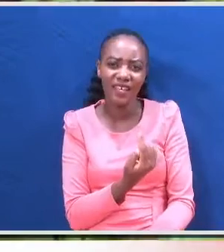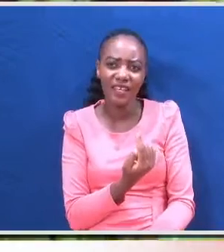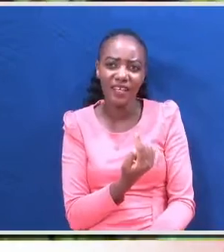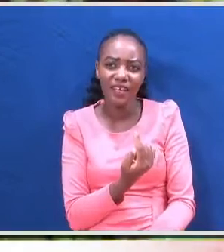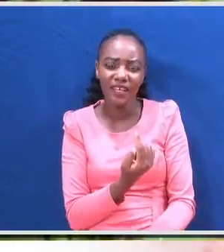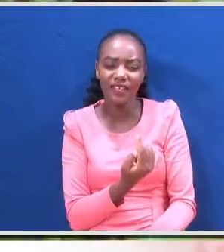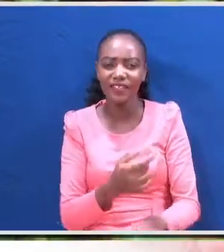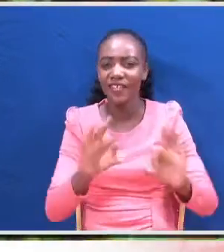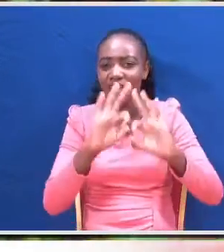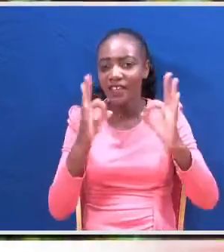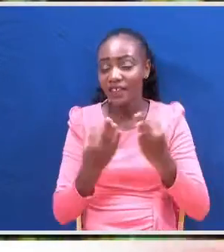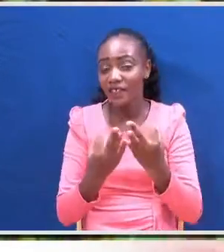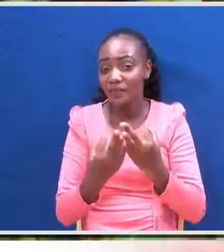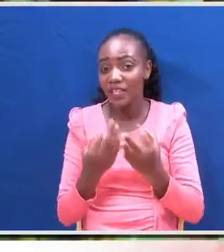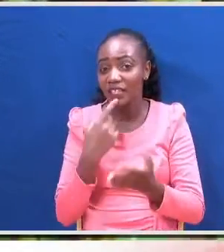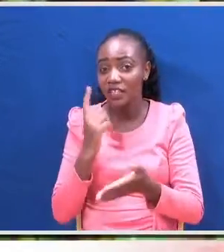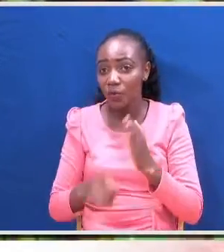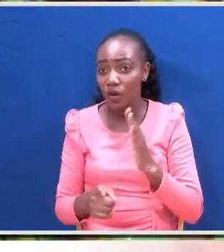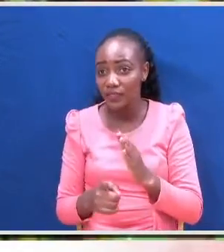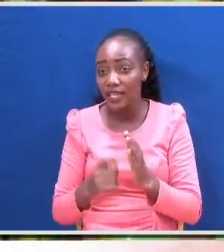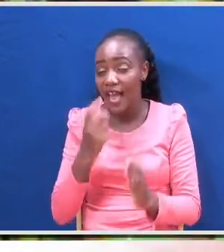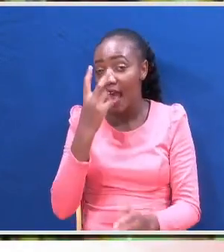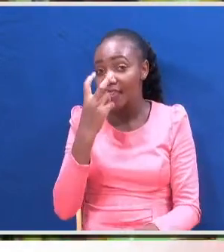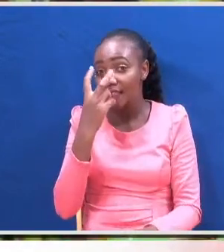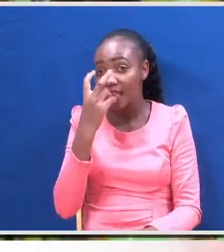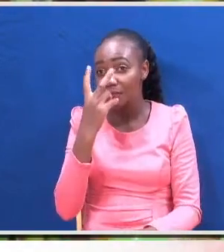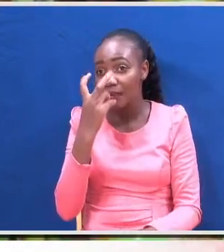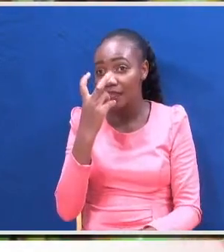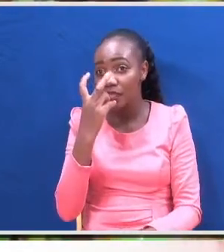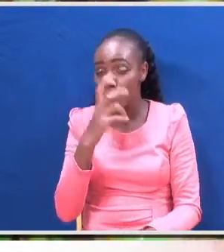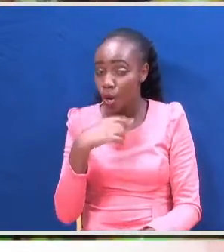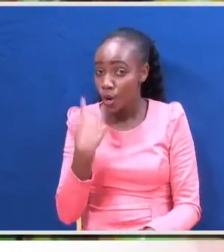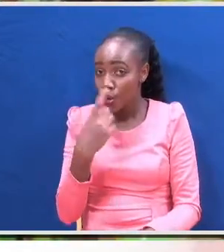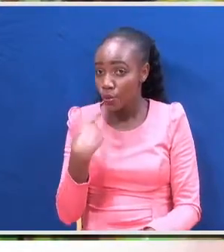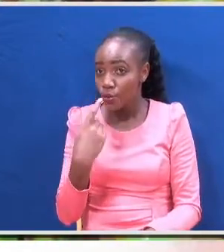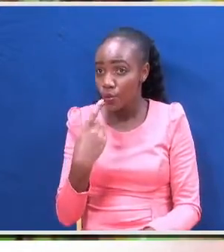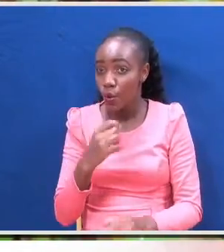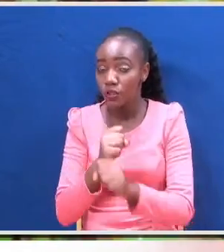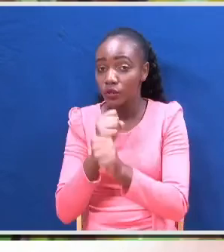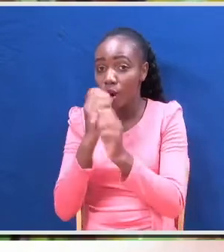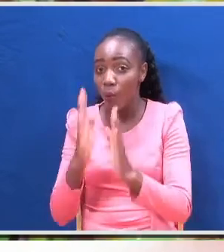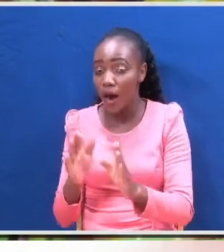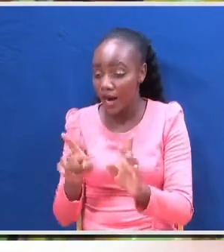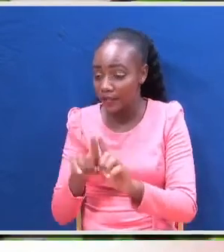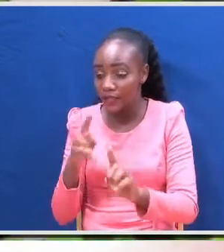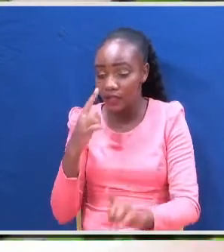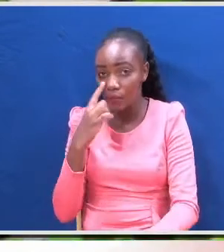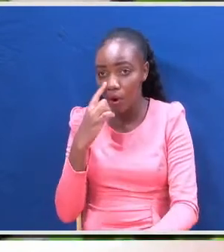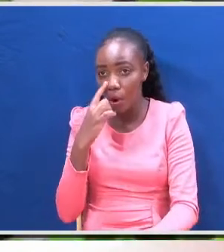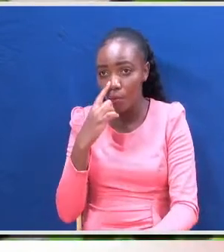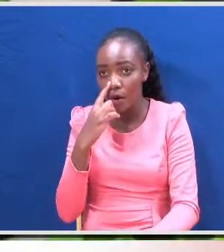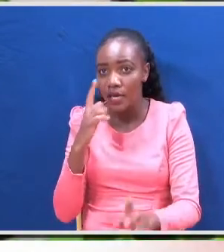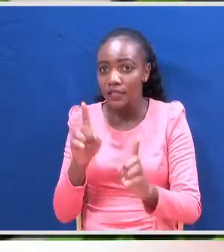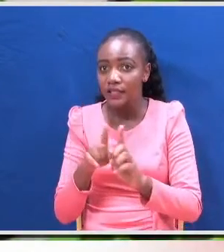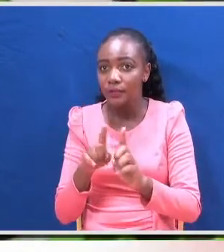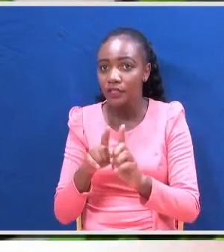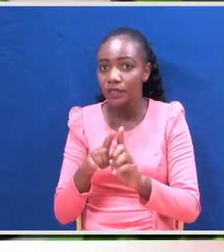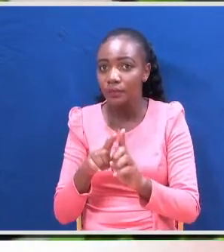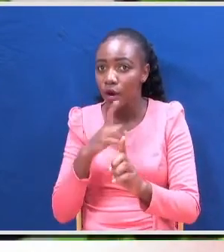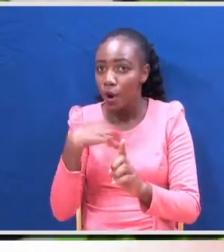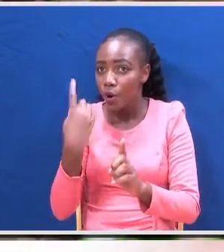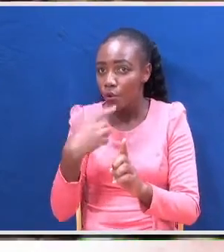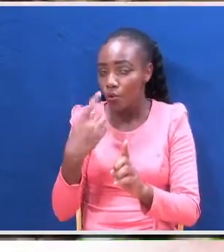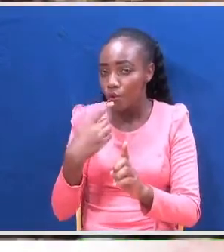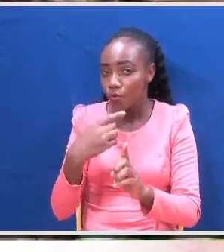mwenda zake inasema kuwa mshukiwa mkuu wa mauaji hayo, ambaye alikuwa mfanyakazi katika boma hilo na mwenye asili ya